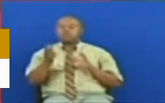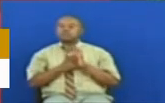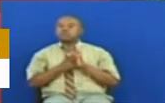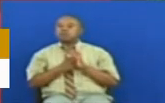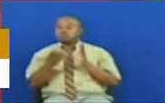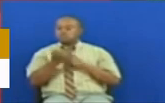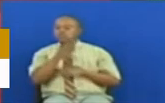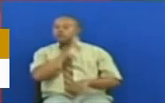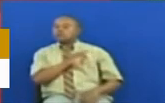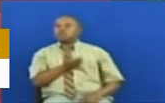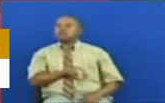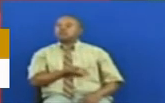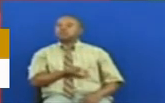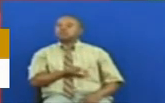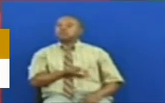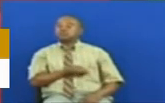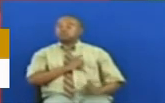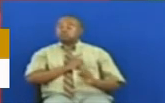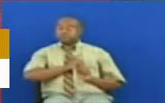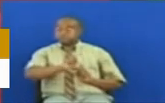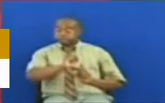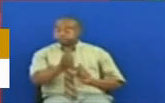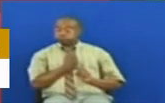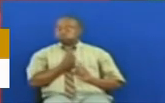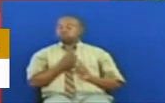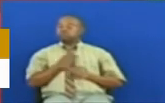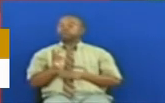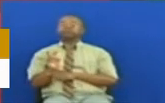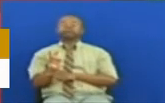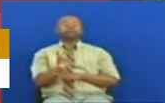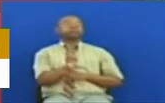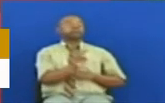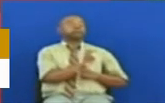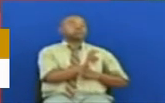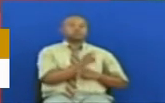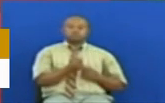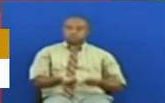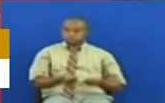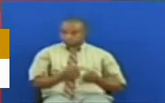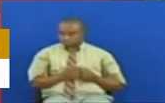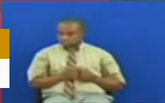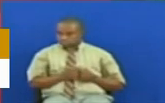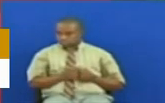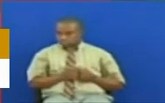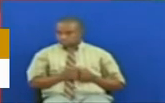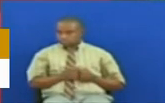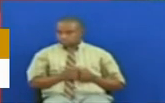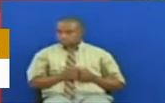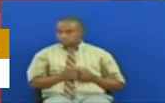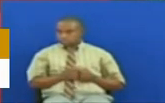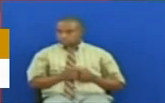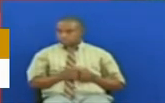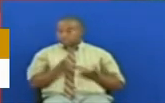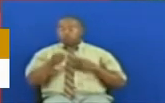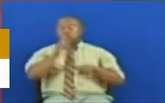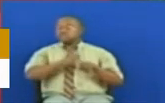wangekuwa wamepata ajira hii ya kwenda kufanya checking kule kwa mara moja, yani tunaita kwa bamvua moja, au ule